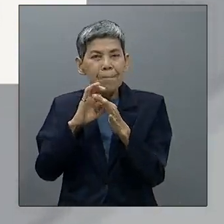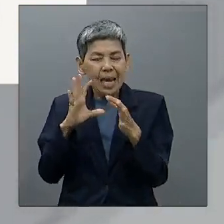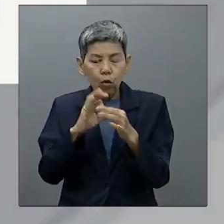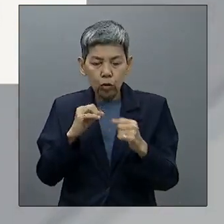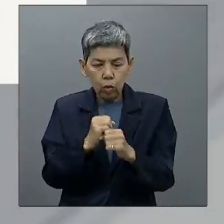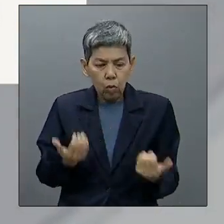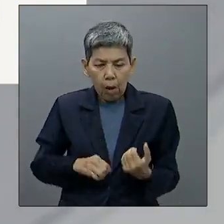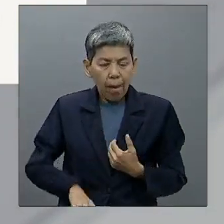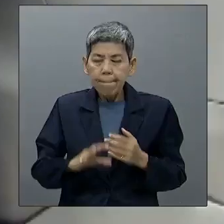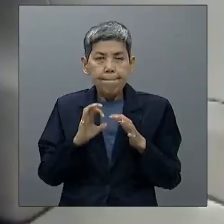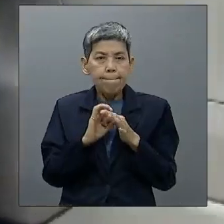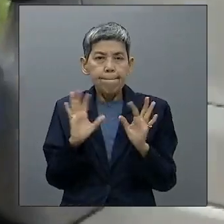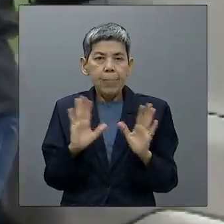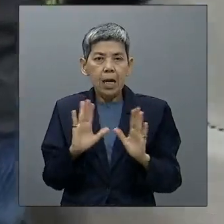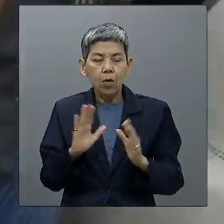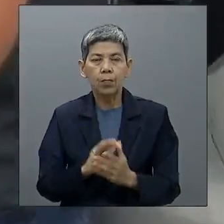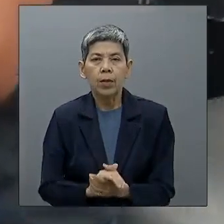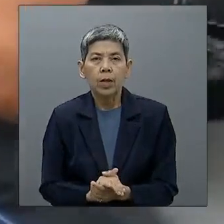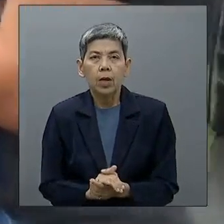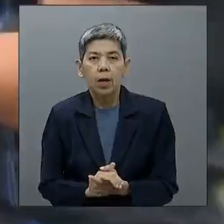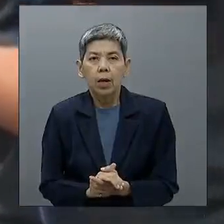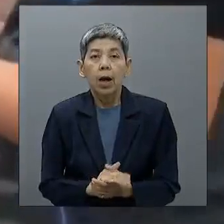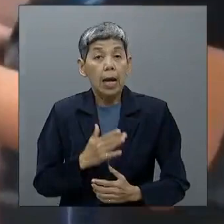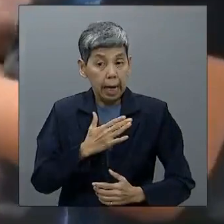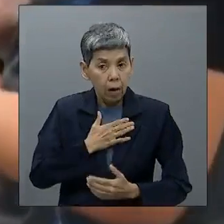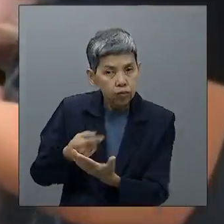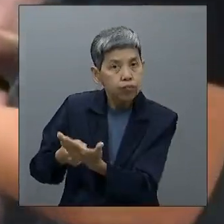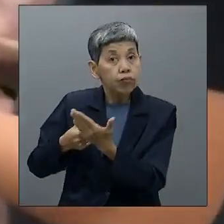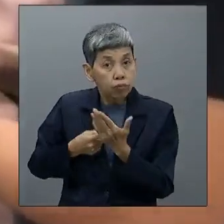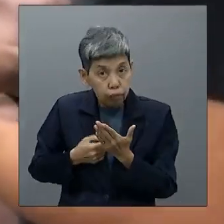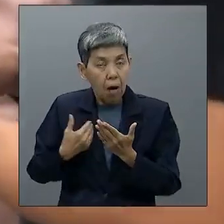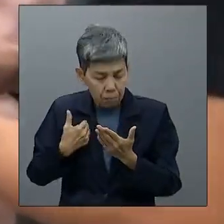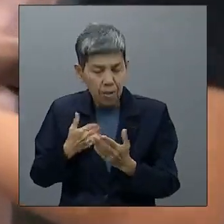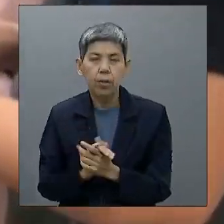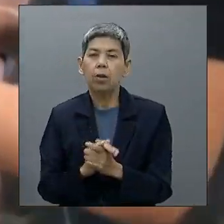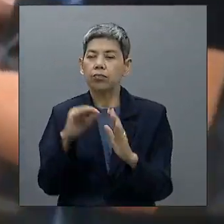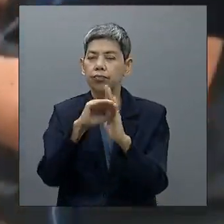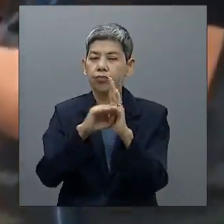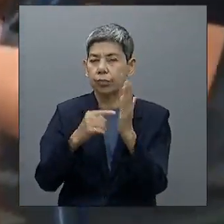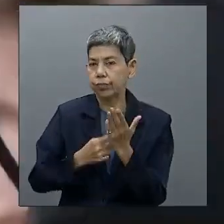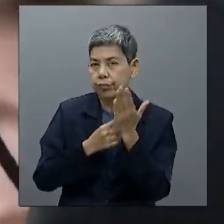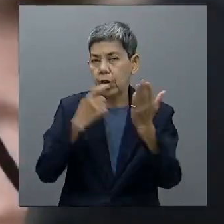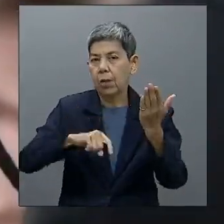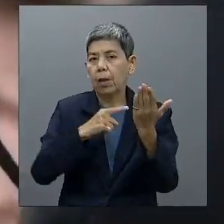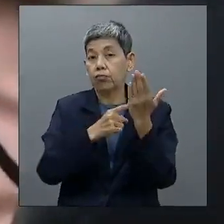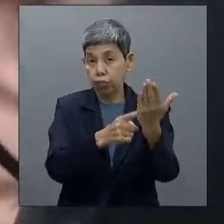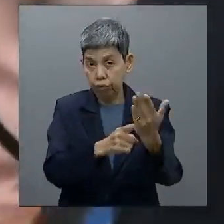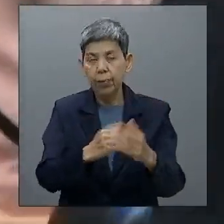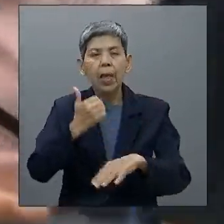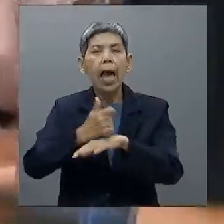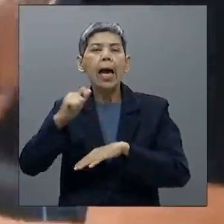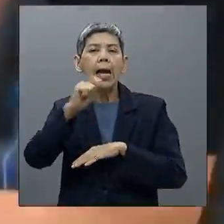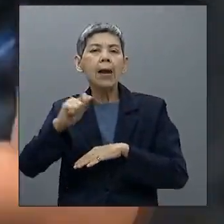แท้งลูกอ่ะนะครับตามข้อมูลที่ดิฉันได้รับมานะคะวันนี้สำนวนจะถูกส่งให้กับอัยการซึ่งอธิบดี